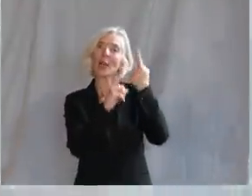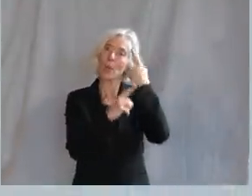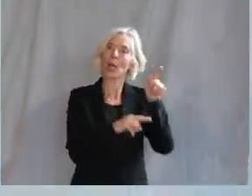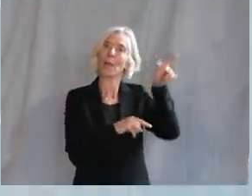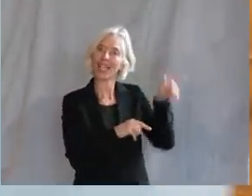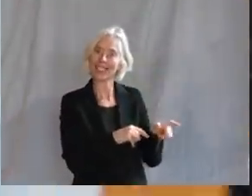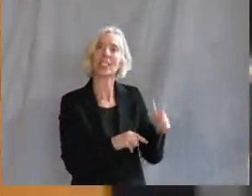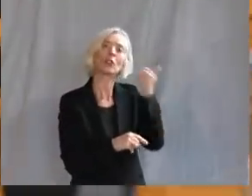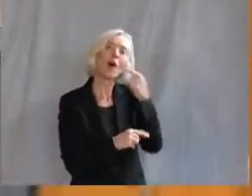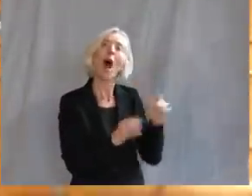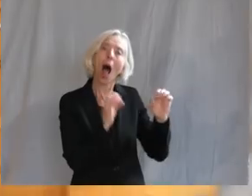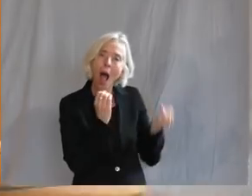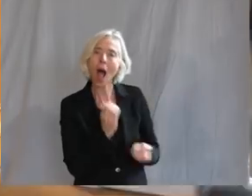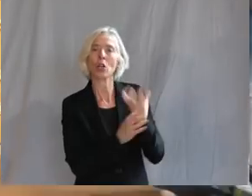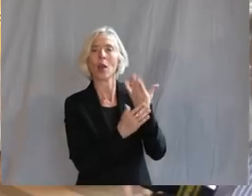hat.